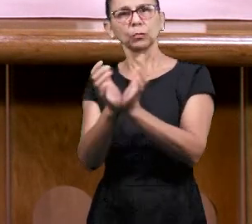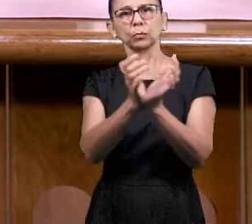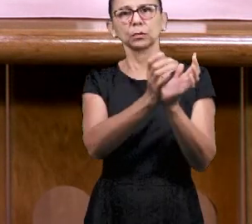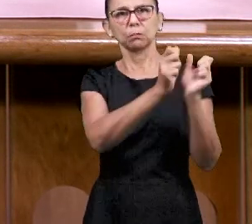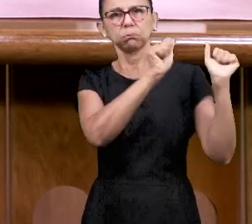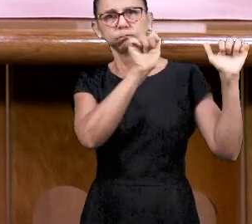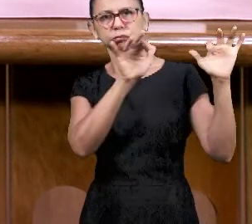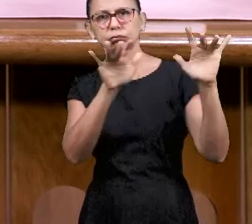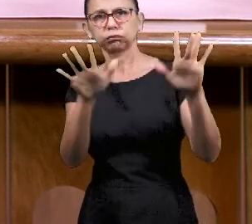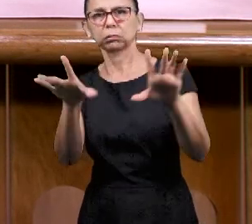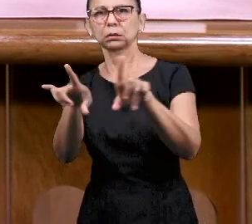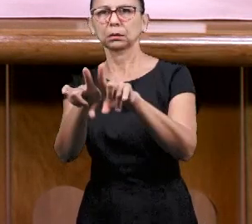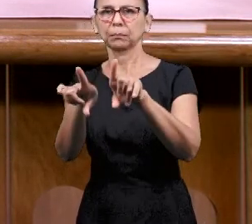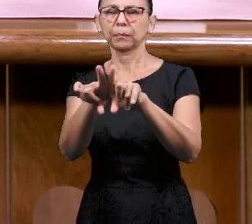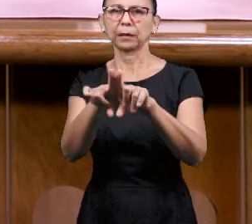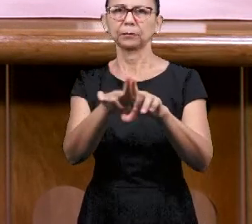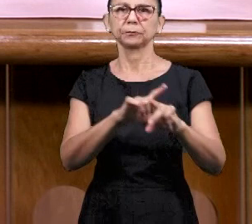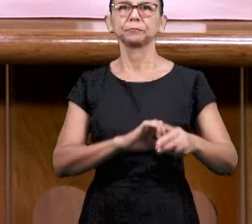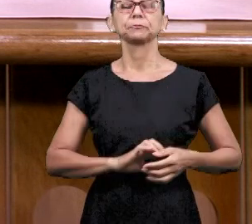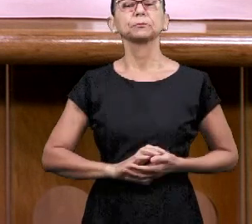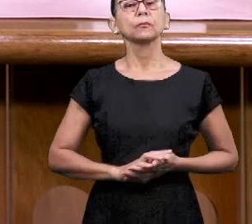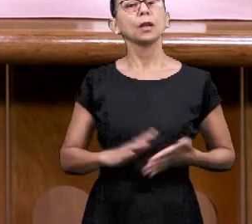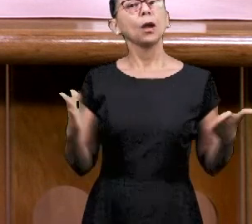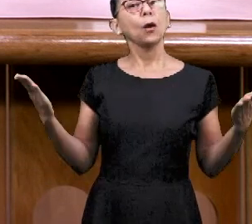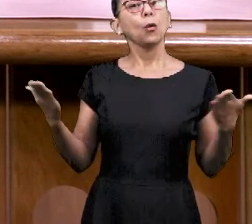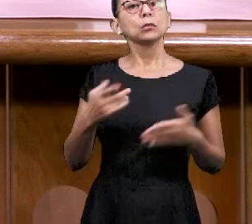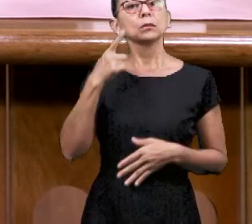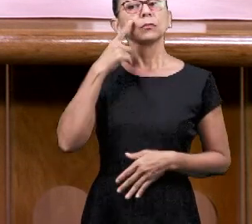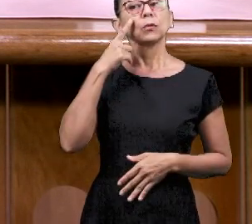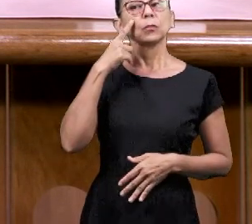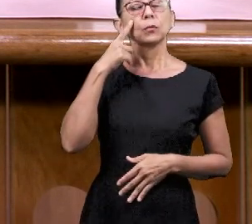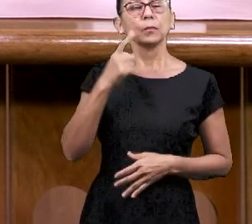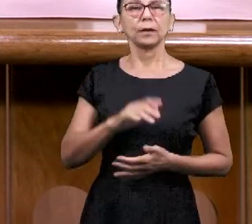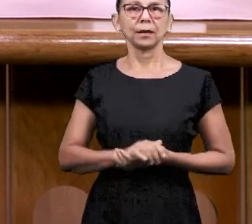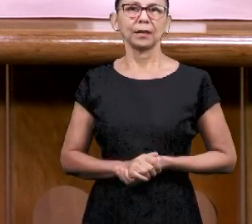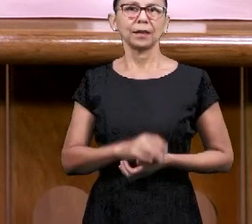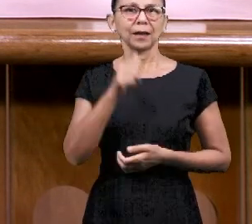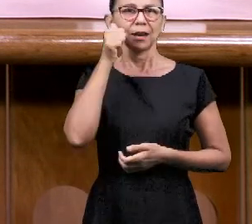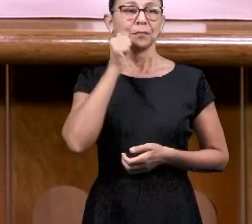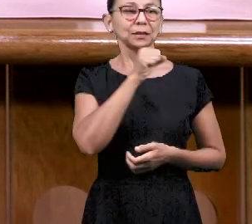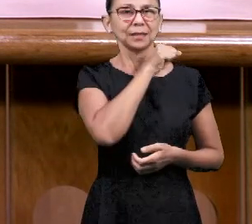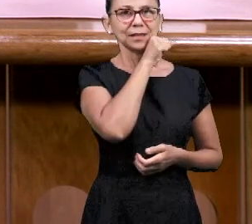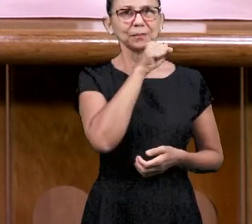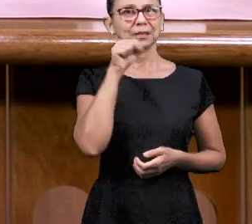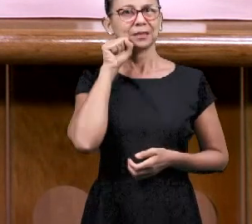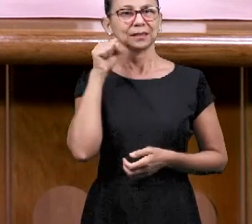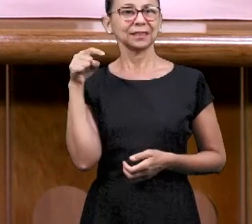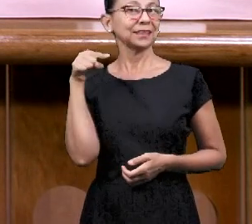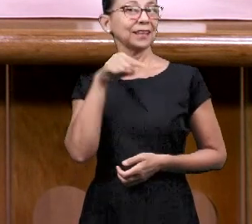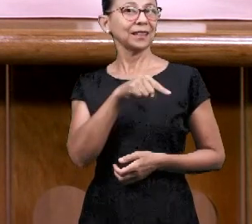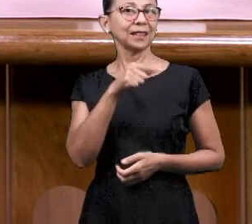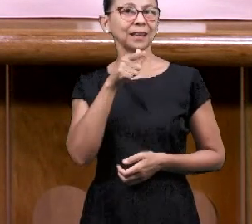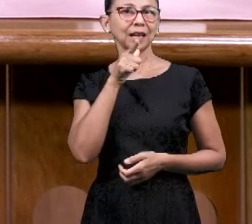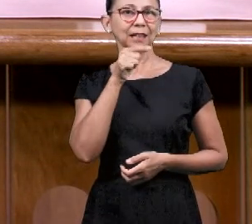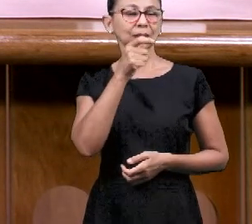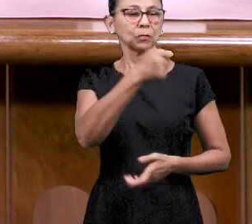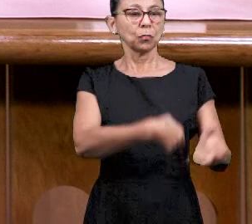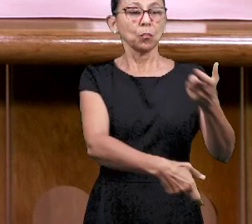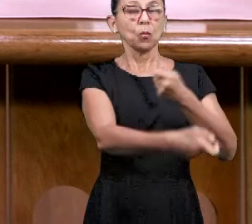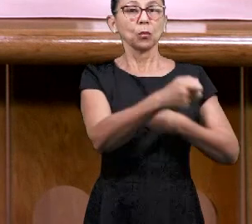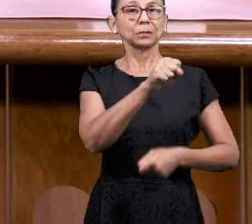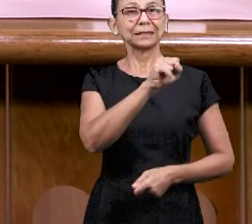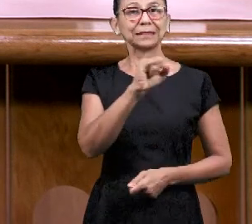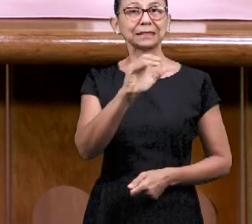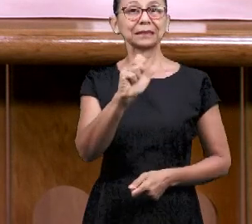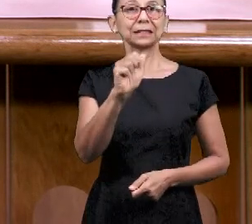d'éloignement social, mais nous allons nous interagir l'un avec l'autre dans cette école biblique dominicale. Notre formation